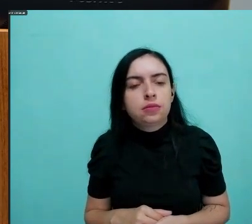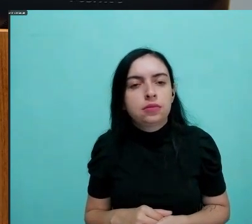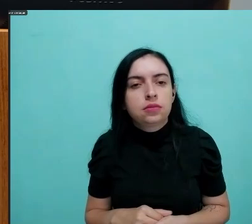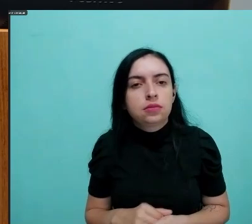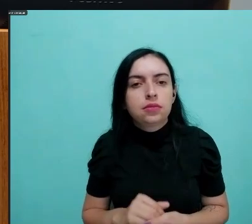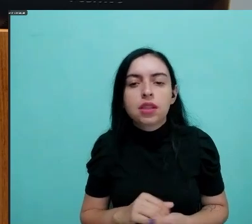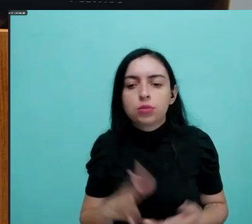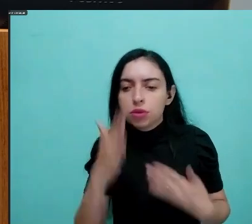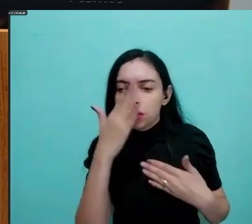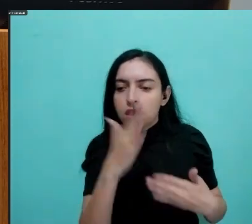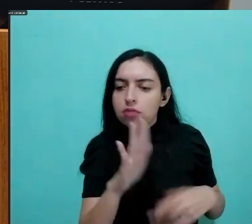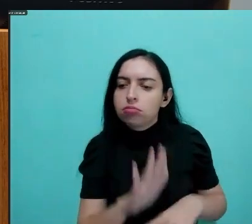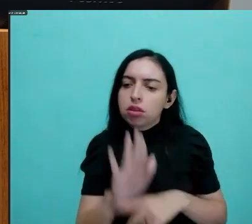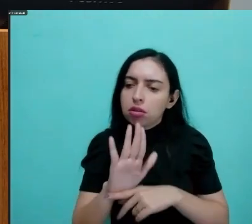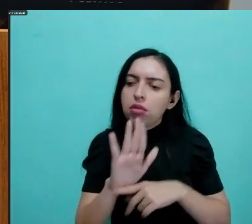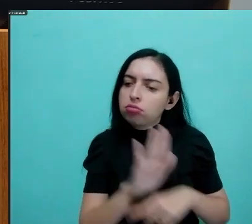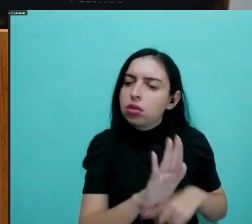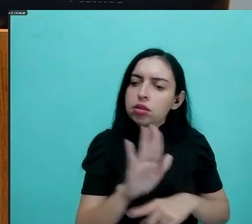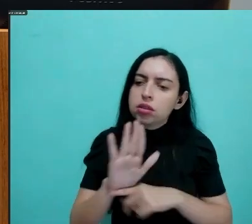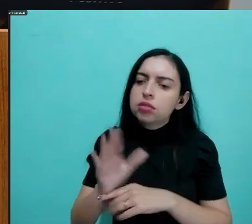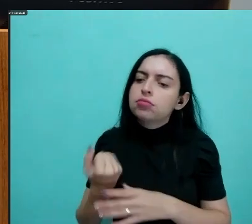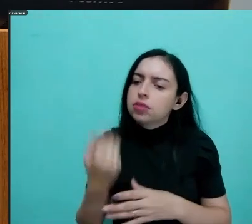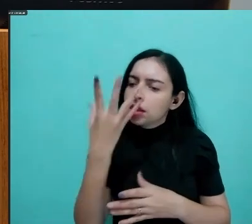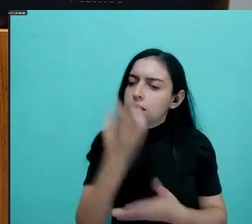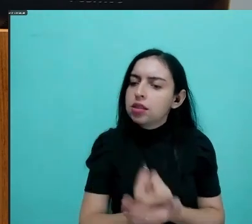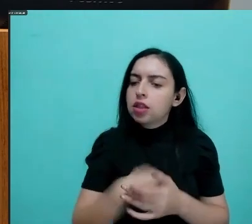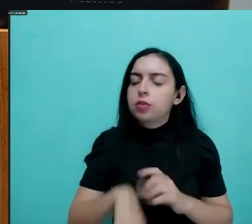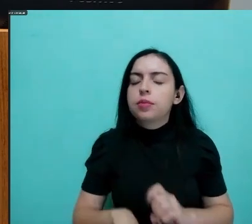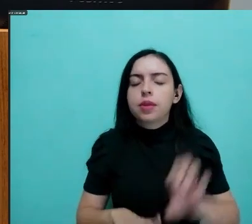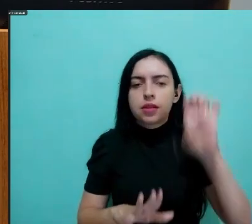apreciado y aprobado por la izquierda, por supuesto.